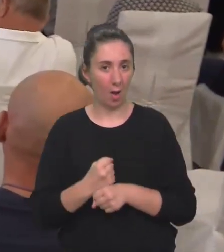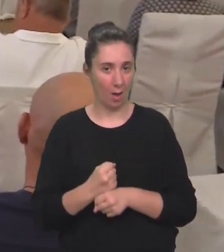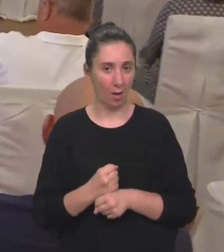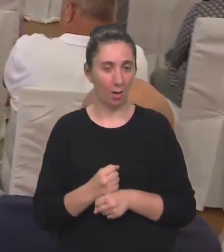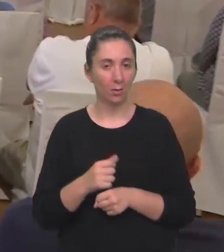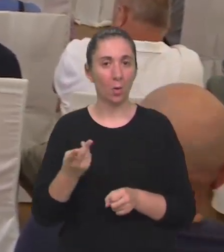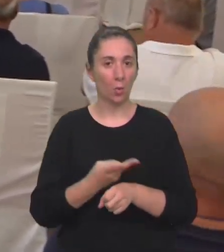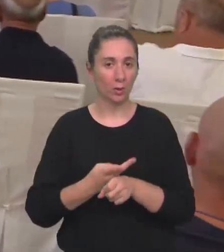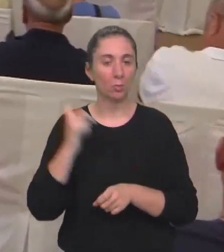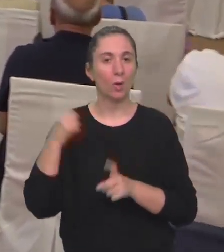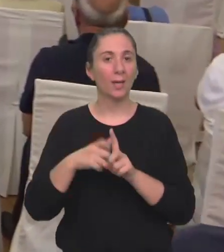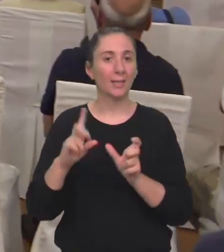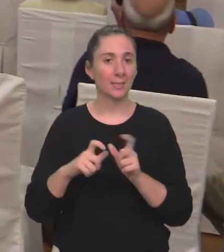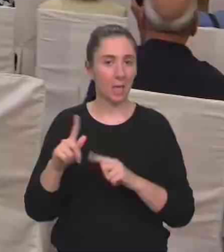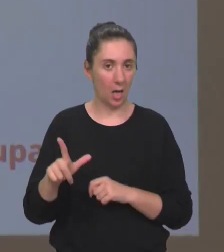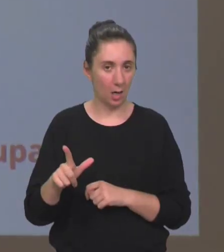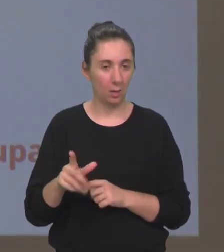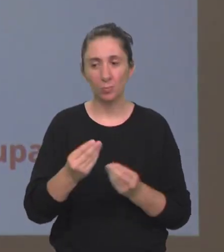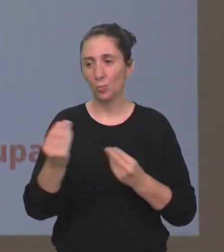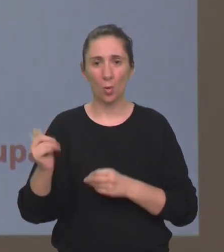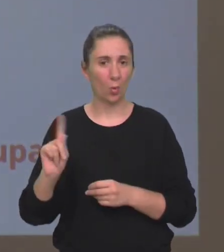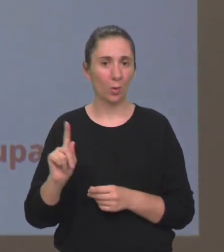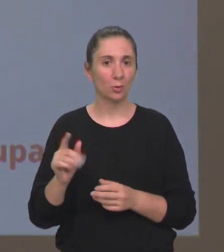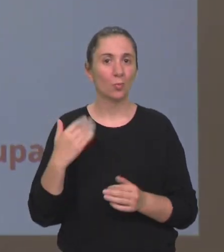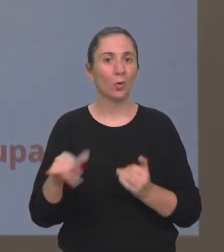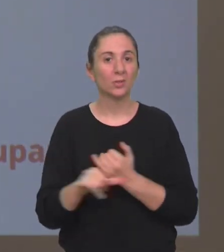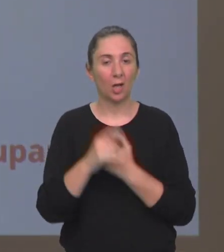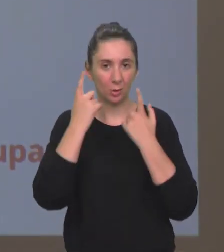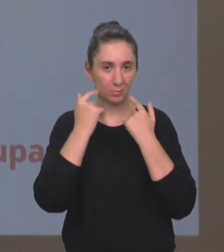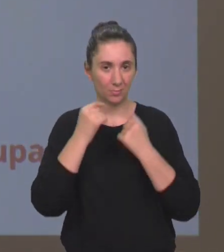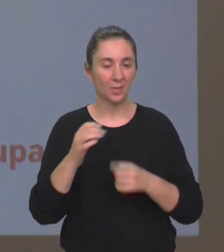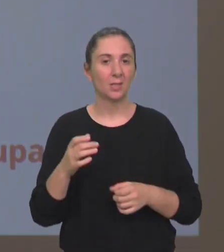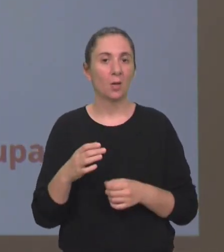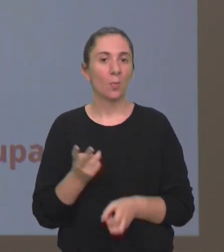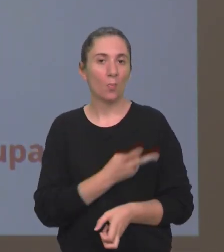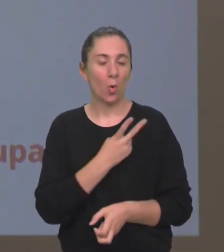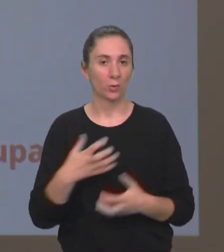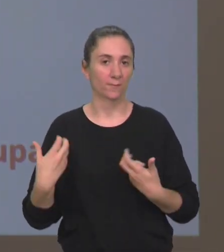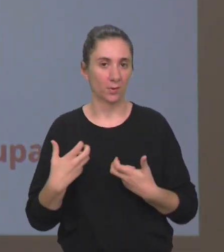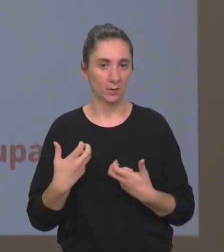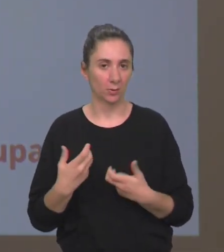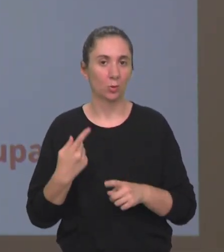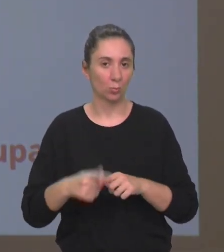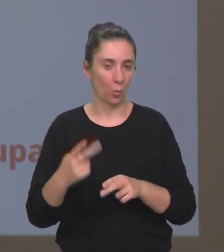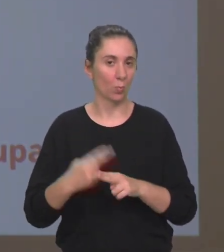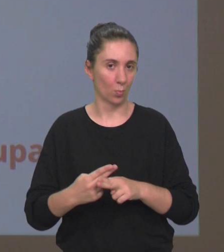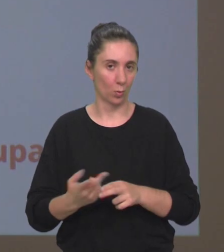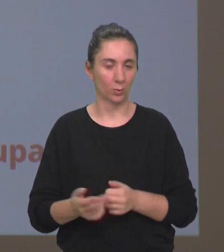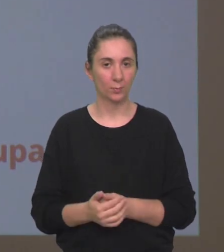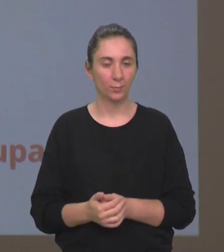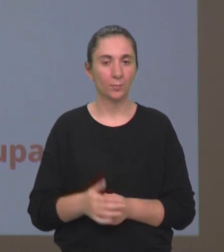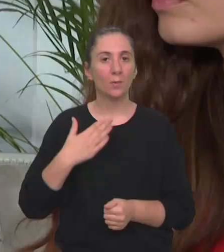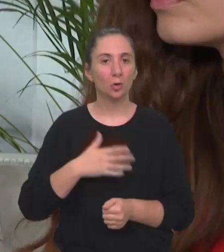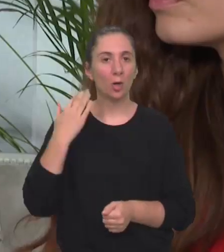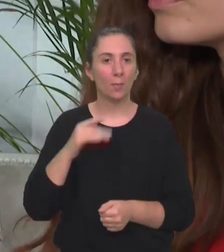i djelovanja u restoranu Kristal, a mnogi nisu mogli sakriti suze, ponosa i radosti, usprkos bolesti. Evo, želja